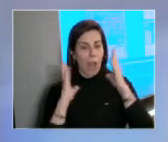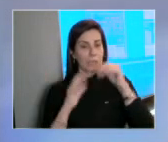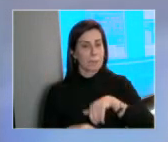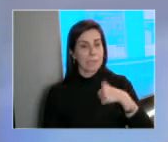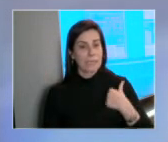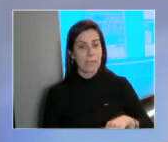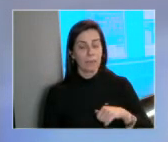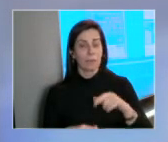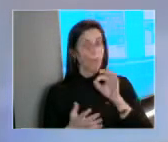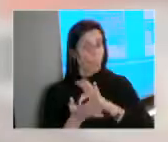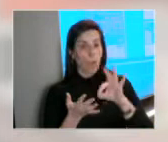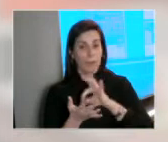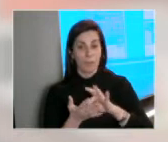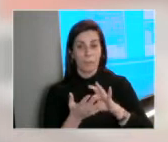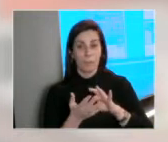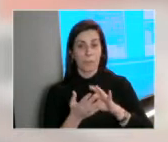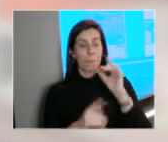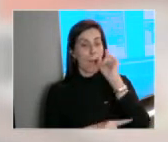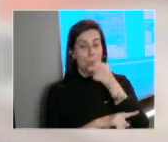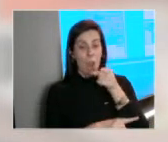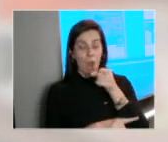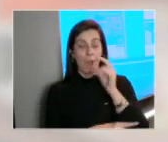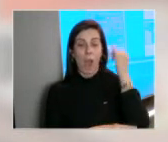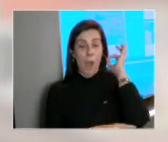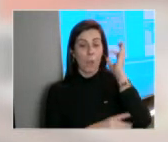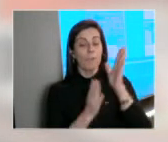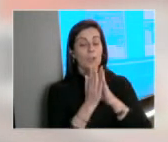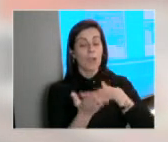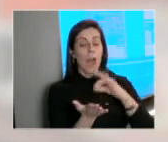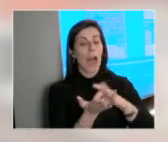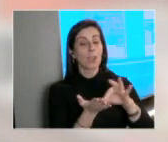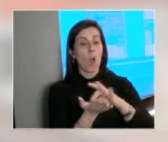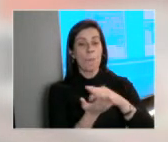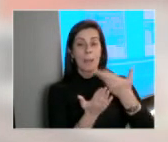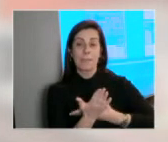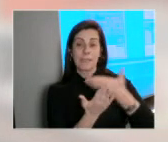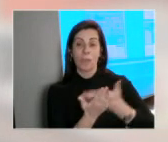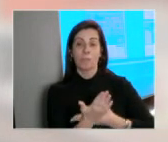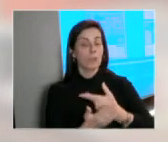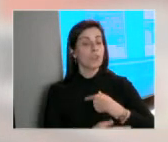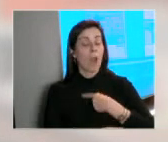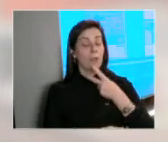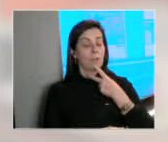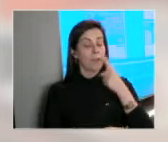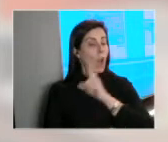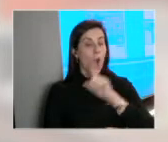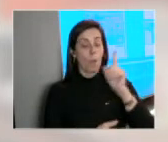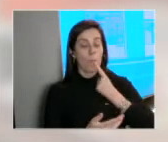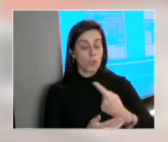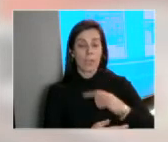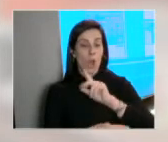הסיני, והוא כותב כך: בדלפק המלון, הפקידה ביקשה ממני לחתום על מסמכים שבהם אני מתחייב שאינני